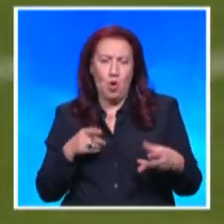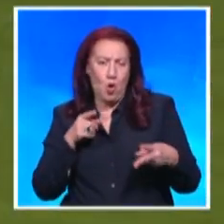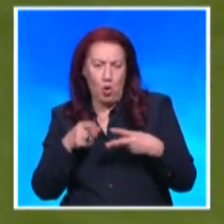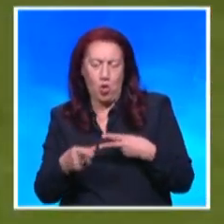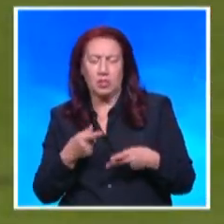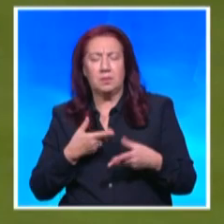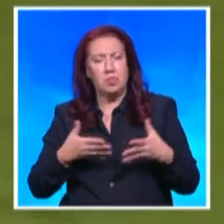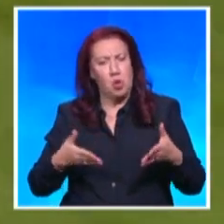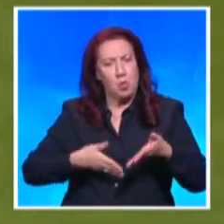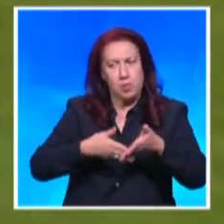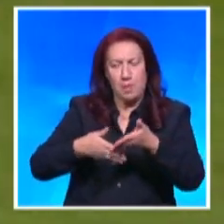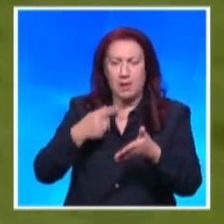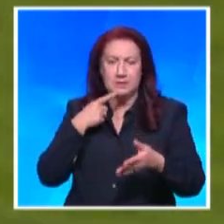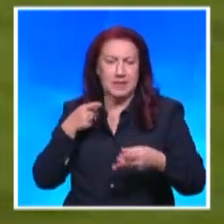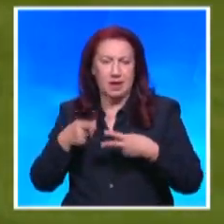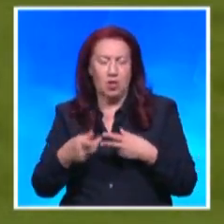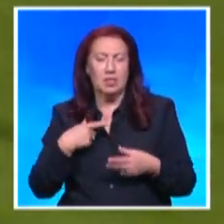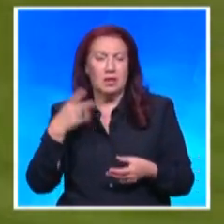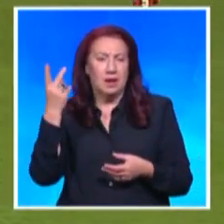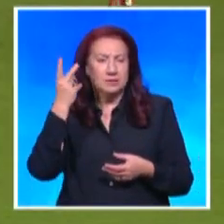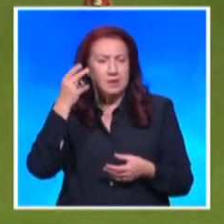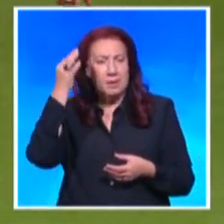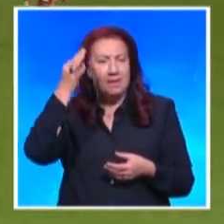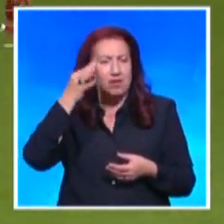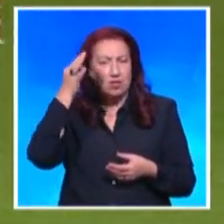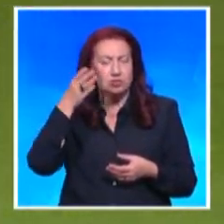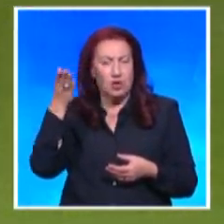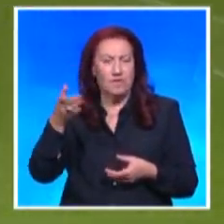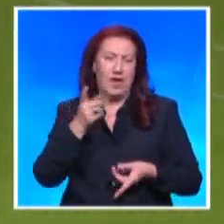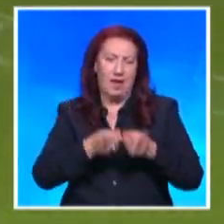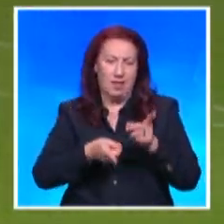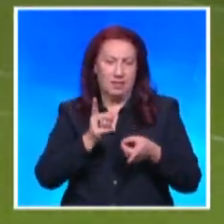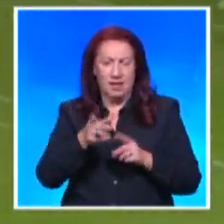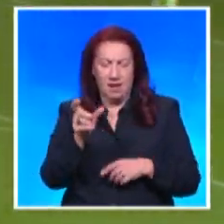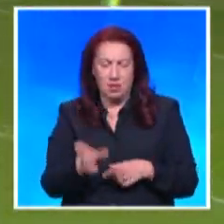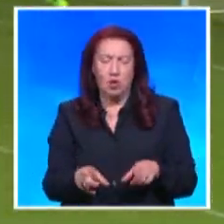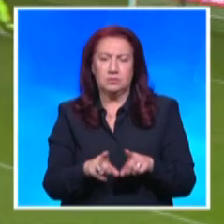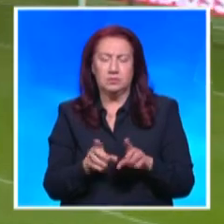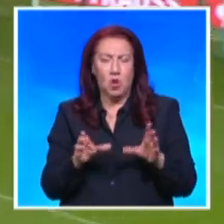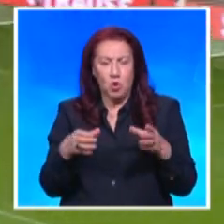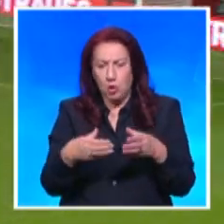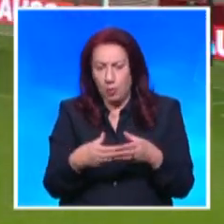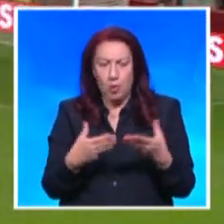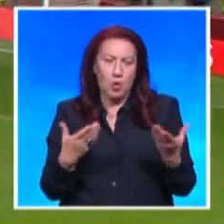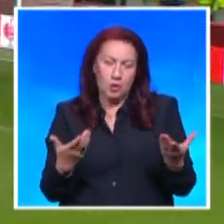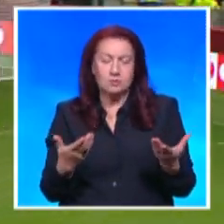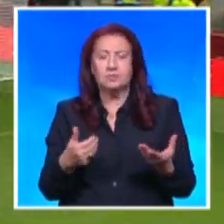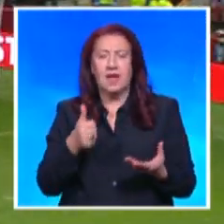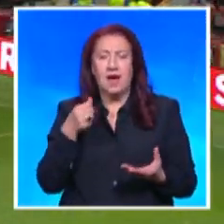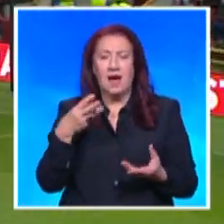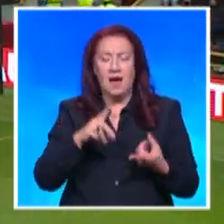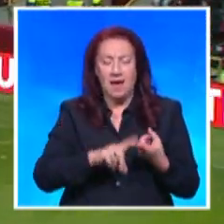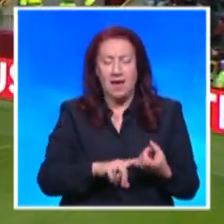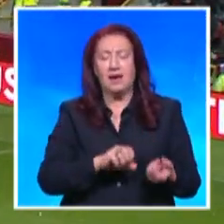щастлив. Започвам вече да разбирам философията на треньора, на самия отбор. Всички са добри отбори. И АЕК, и Олимпиакос,